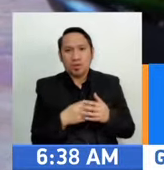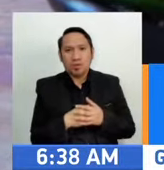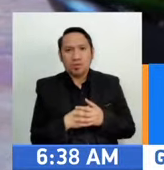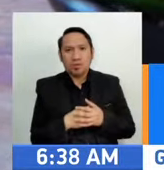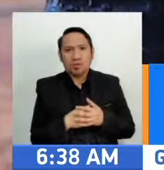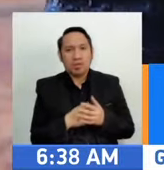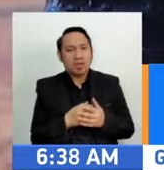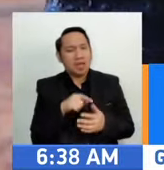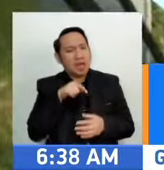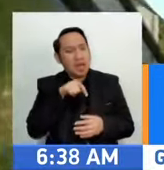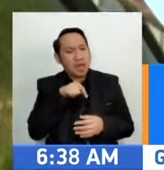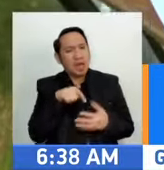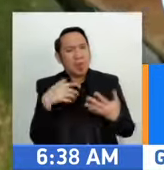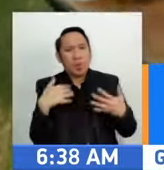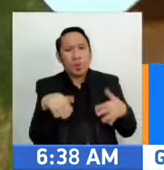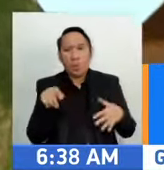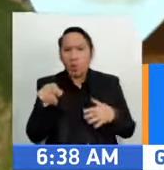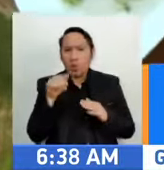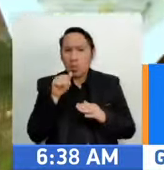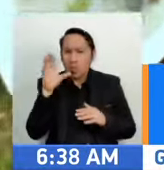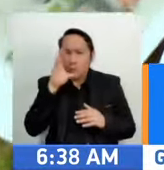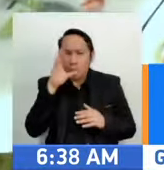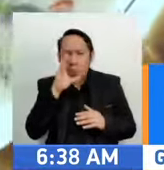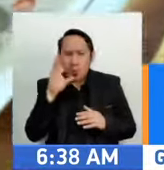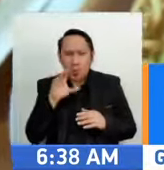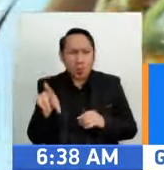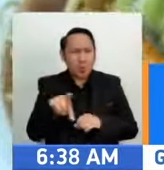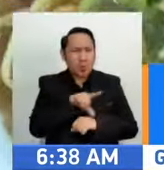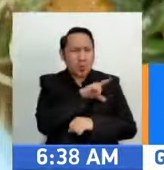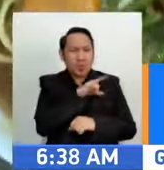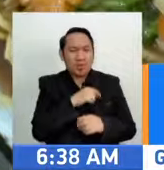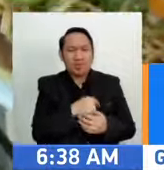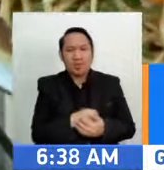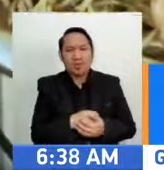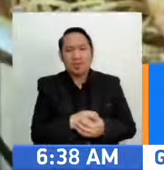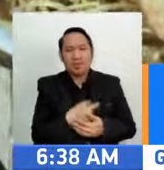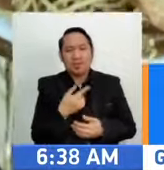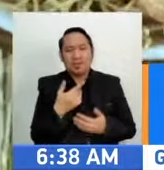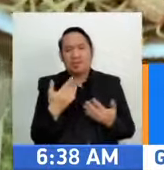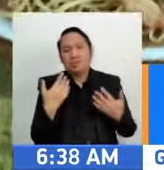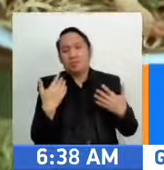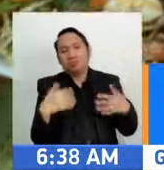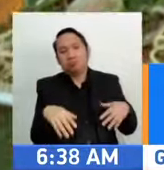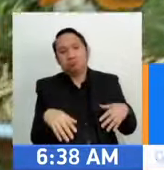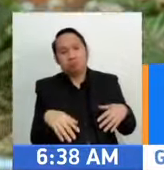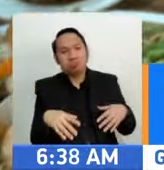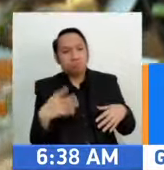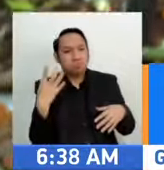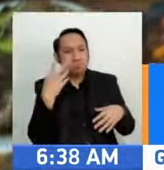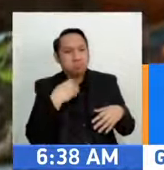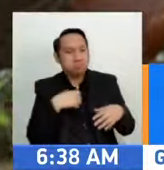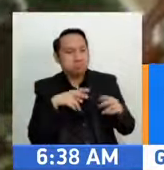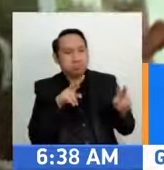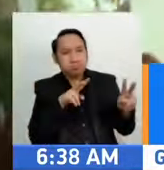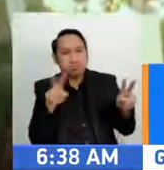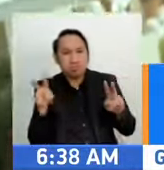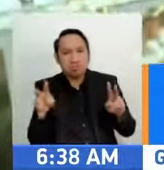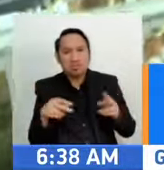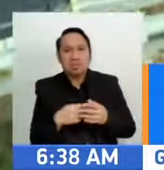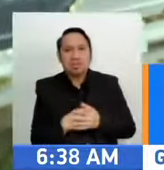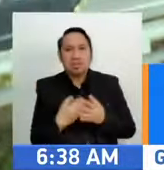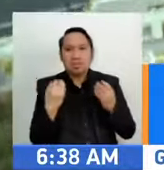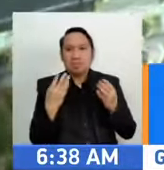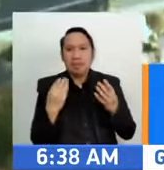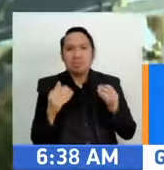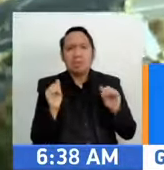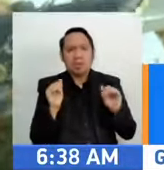pala nagtatago. Chef, kanina pa kita hinahanap. Hindi kasi naman yung view, nakaka-engganyo talaga. Ang dami nilang selfie spots dito talaga.